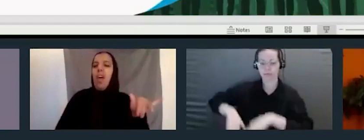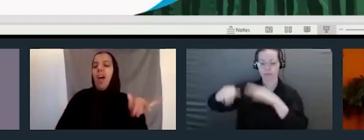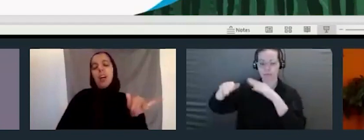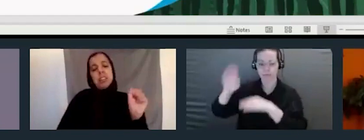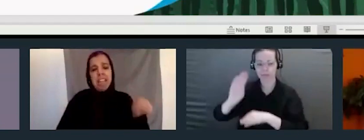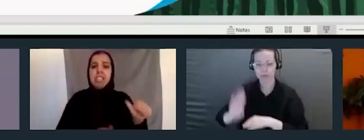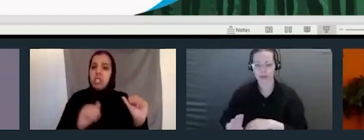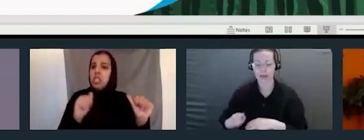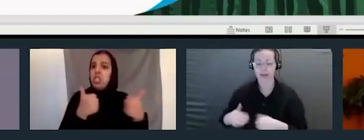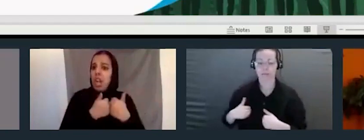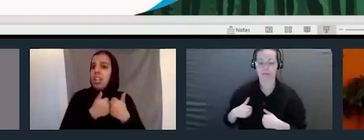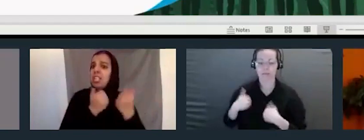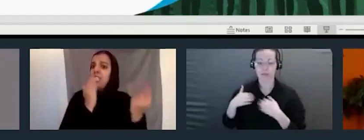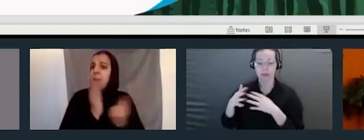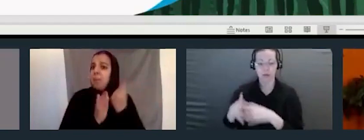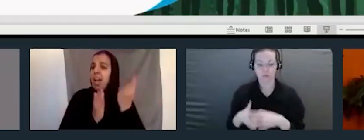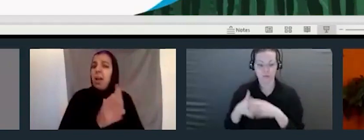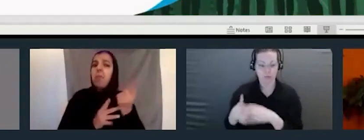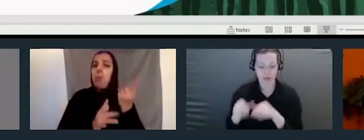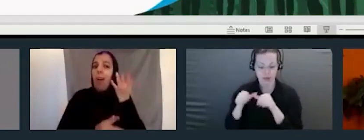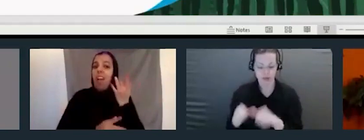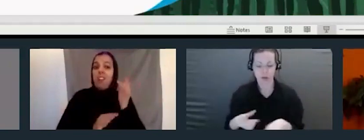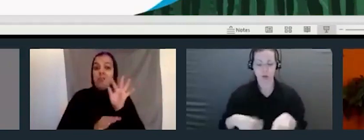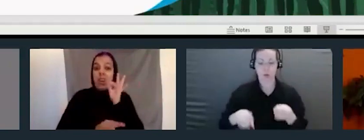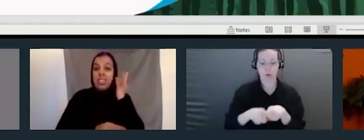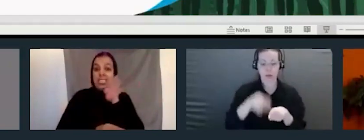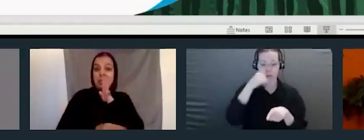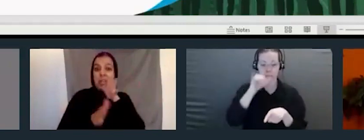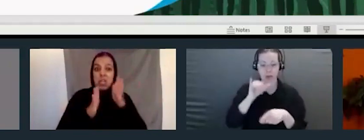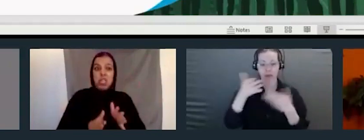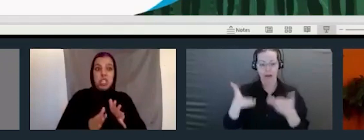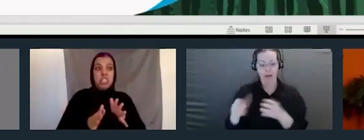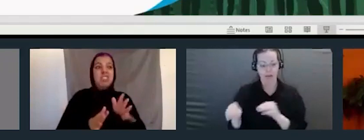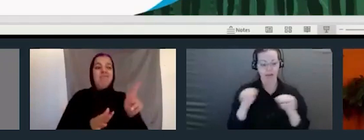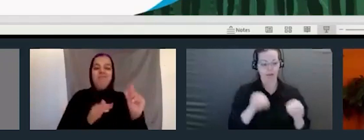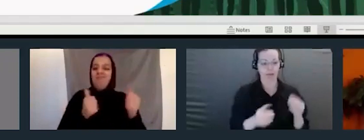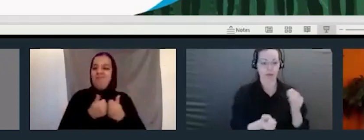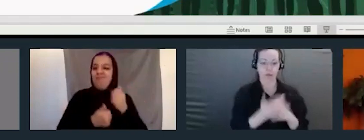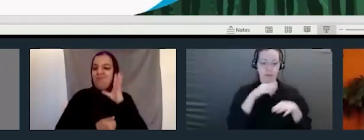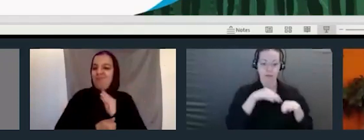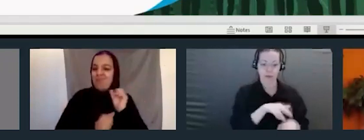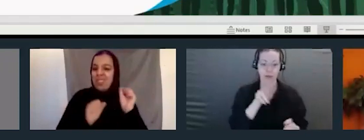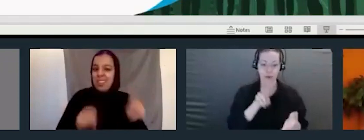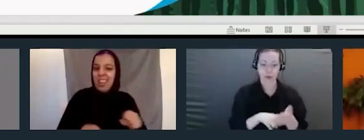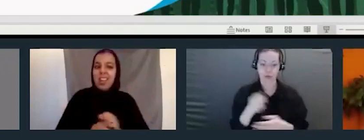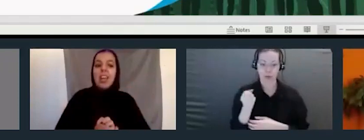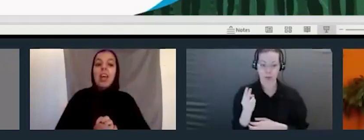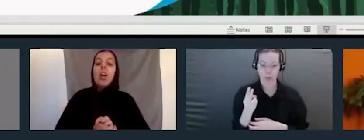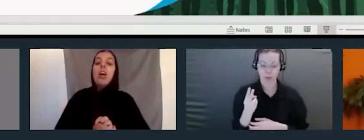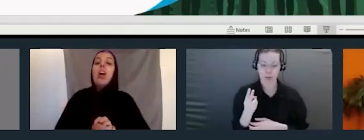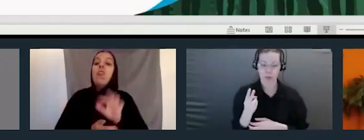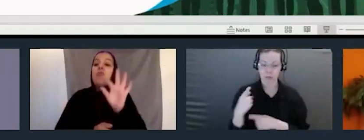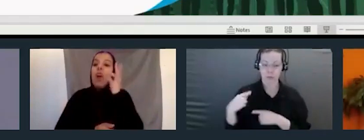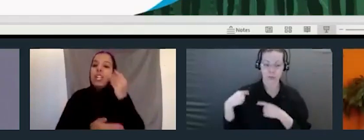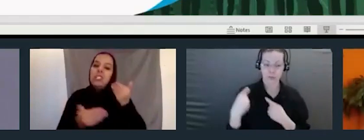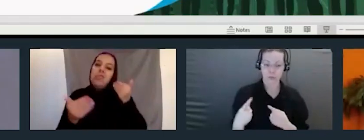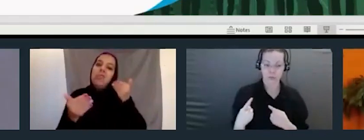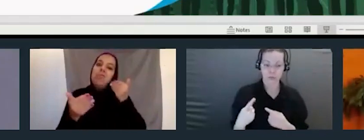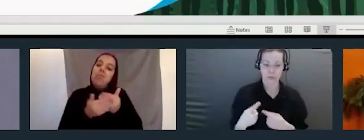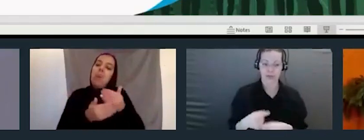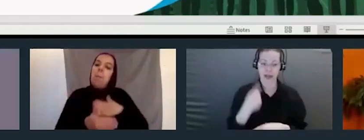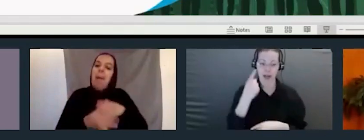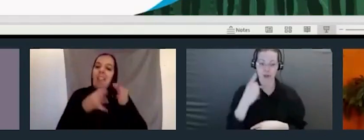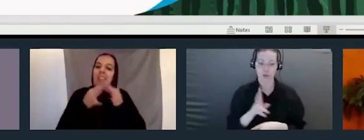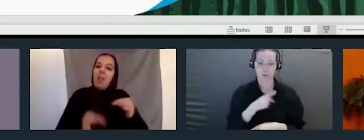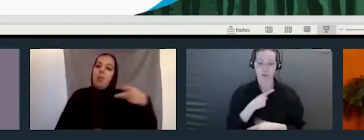euh, euh, le français est près du portugais. Alors, je me sens bien à l'aise en français